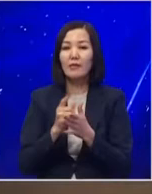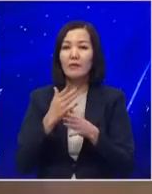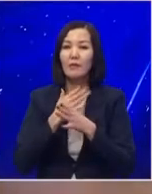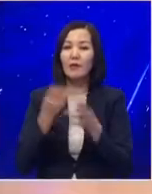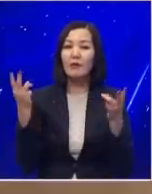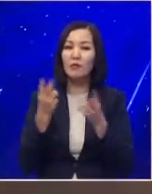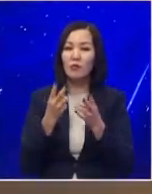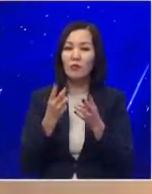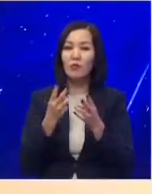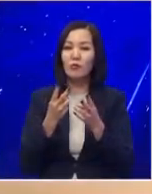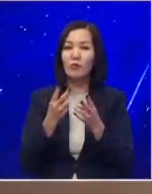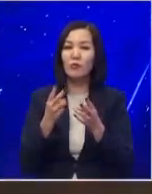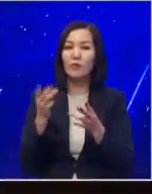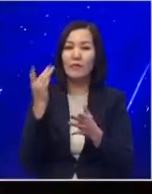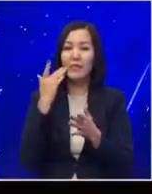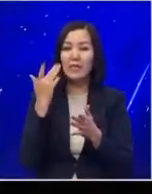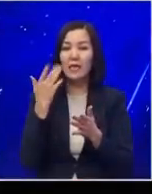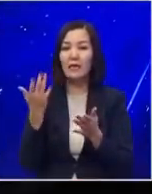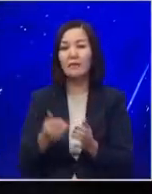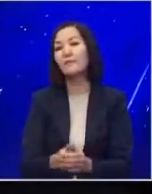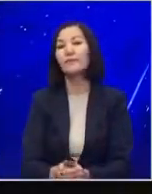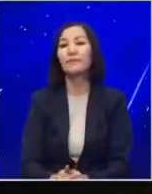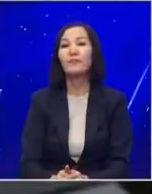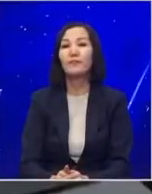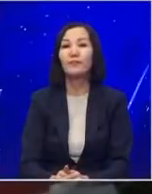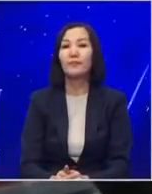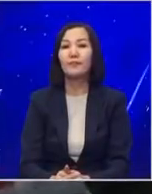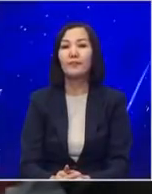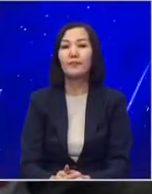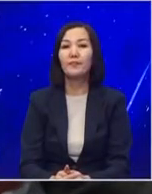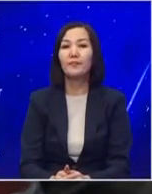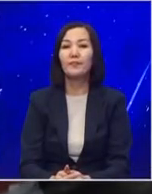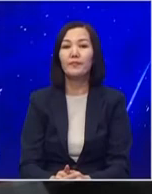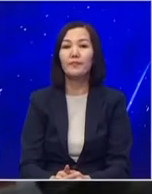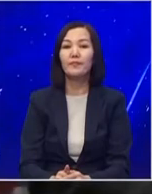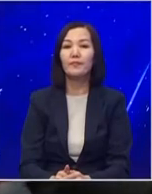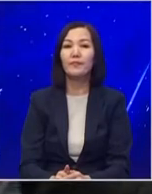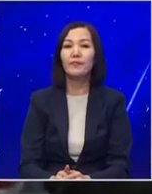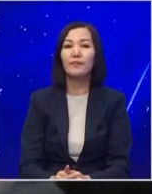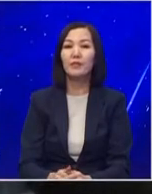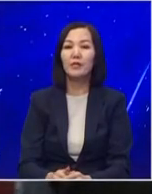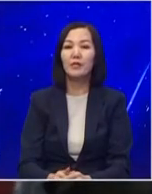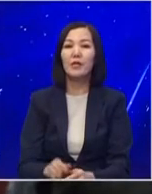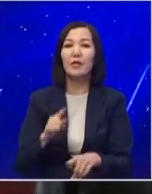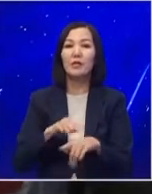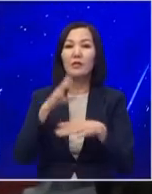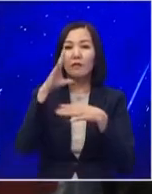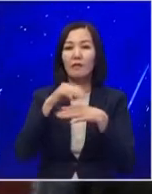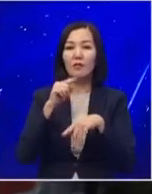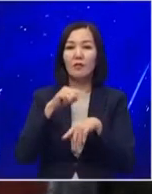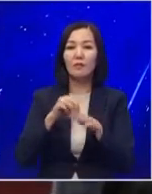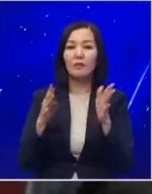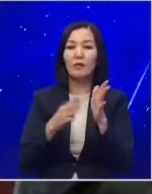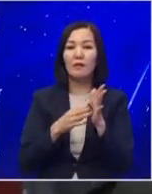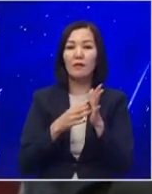в любую погоду и время суток на часах по себе ведь вечера казахстанцы в